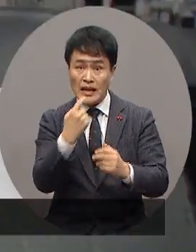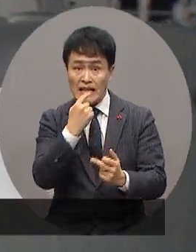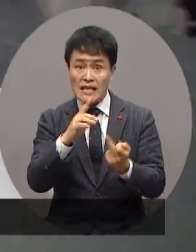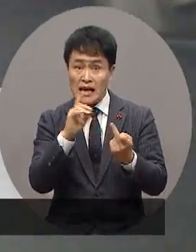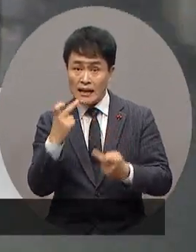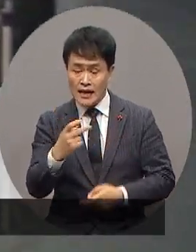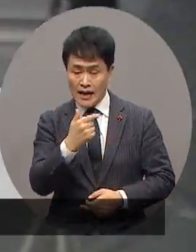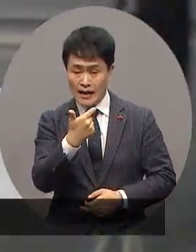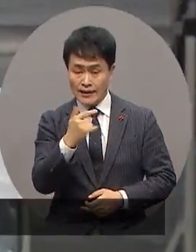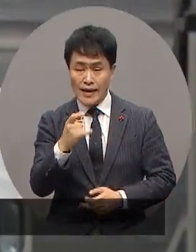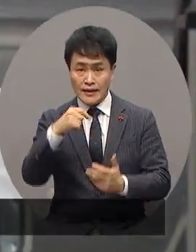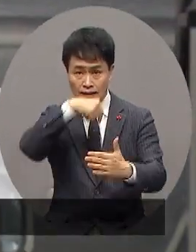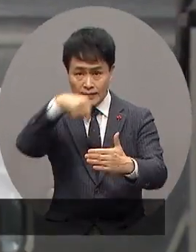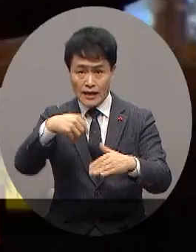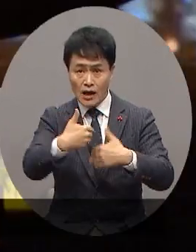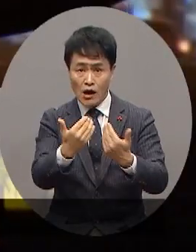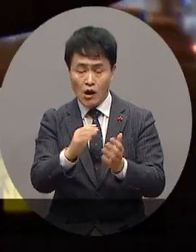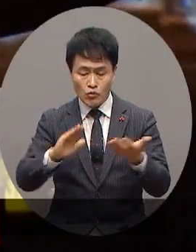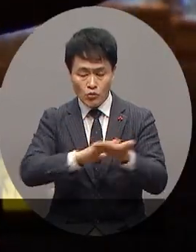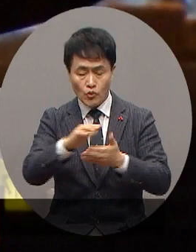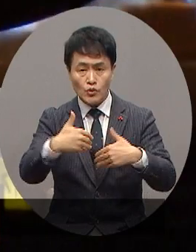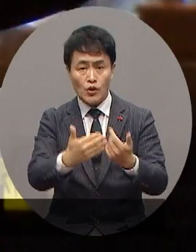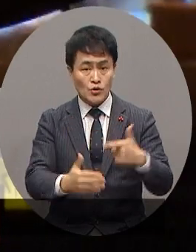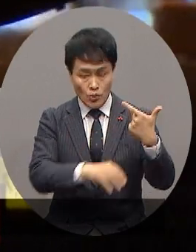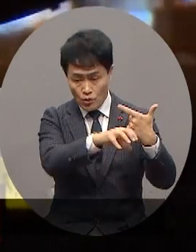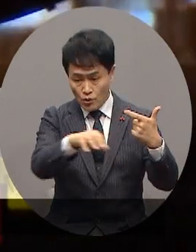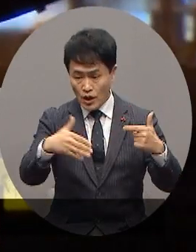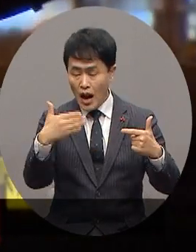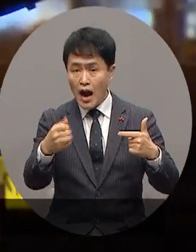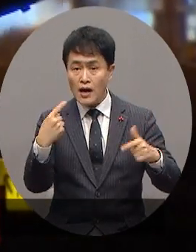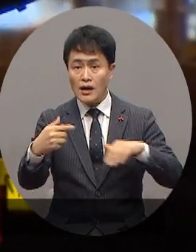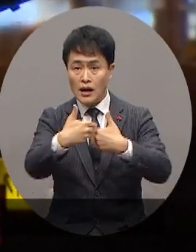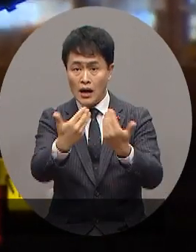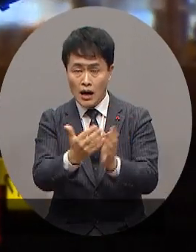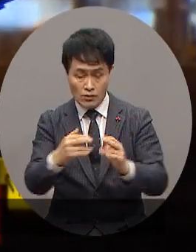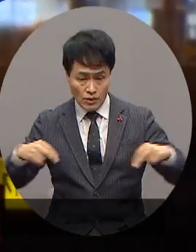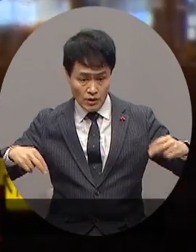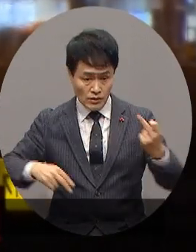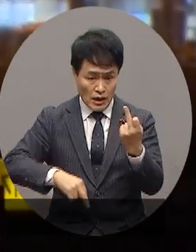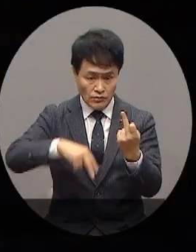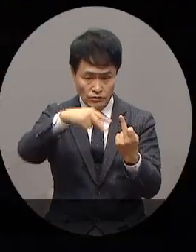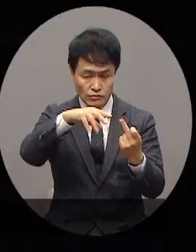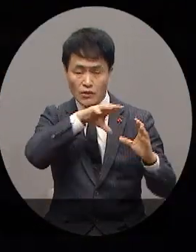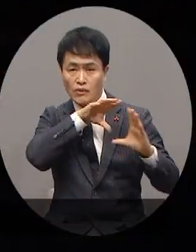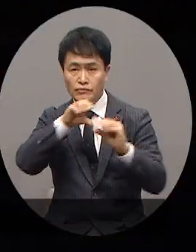설악산과 내장산 등 6개 국립공원 91개 구간 등산로 출입이 금지됐습니다.